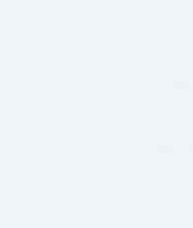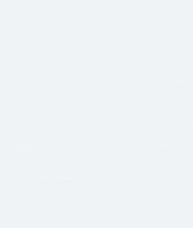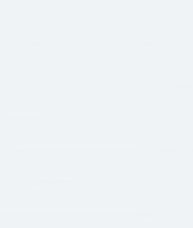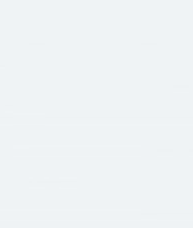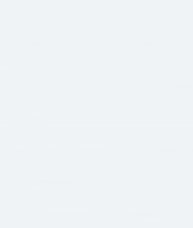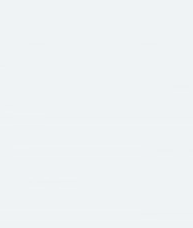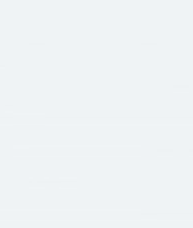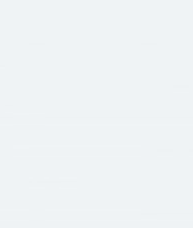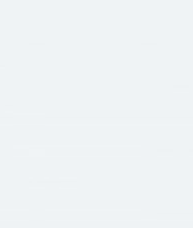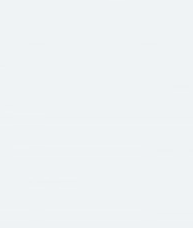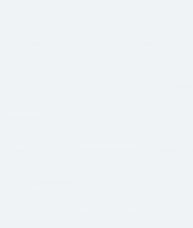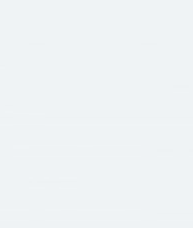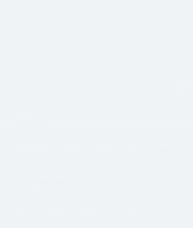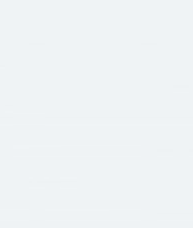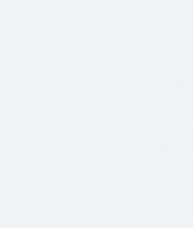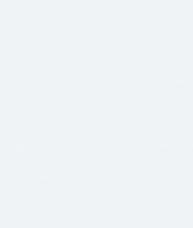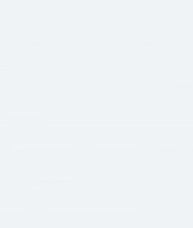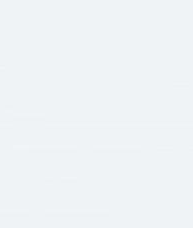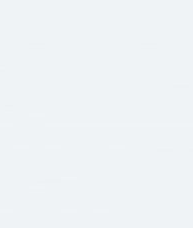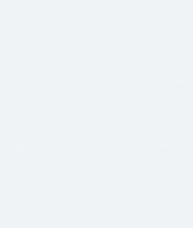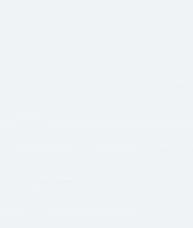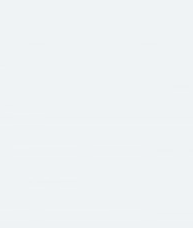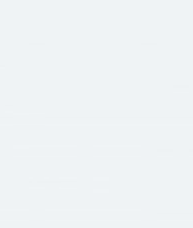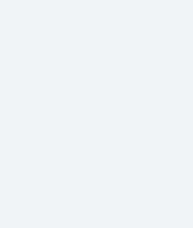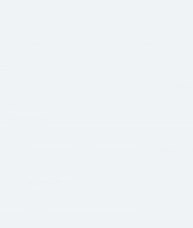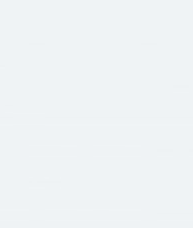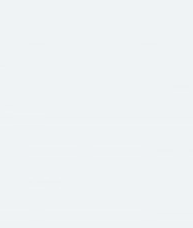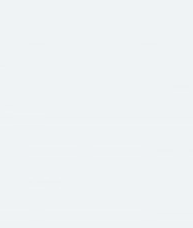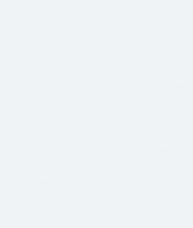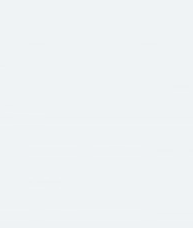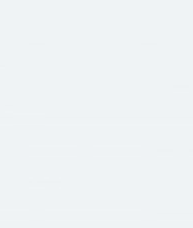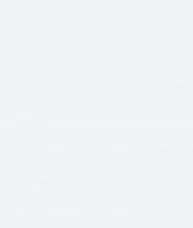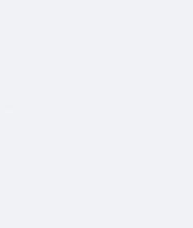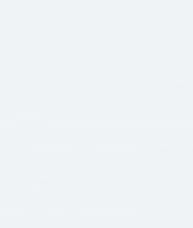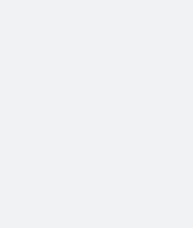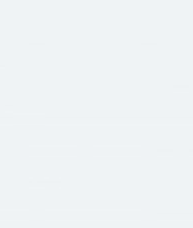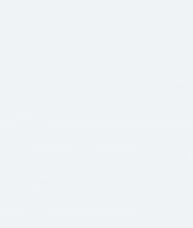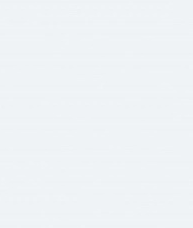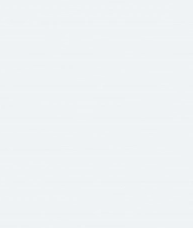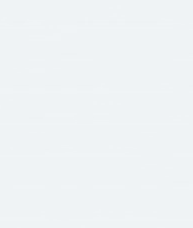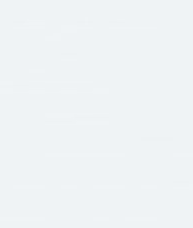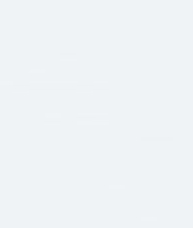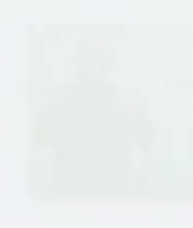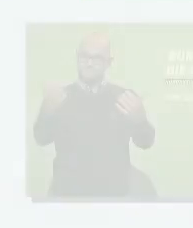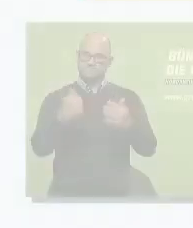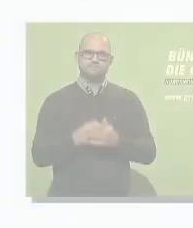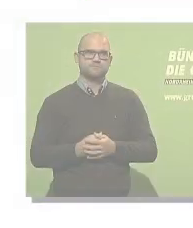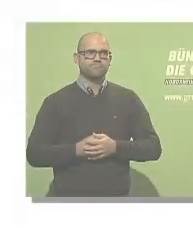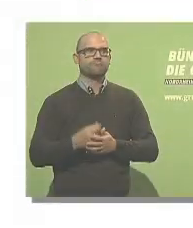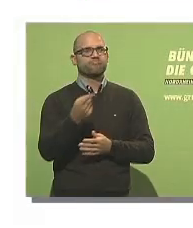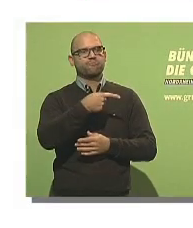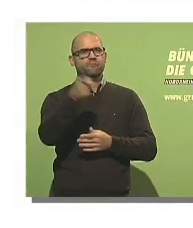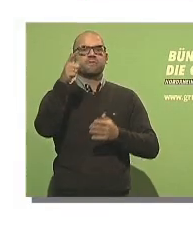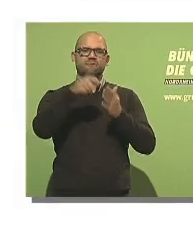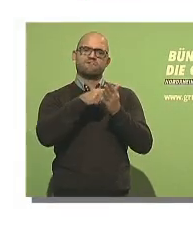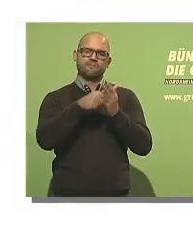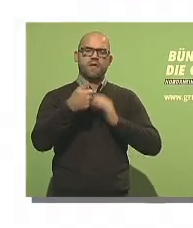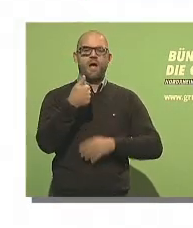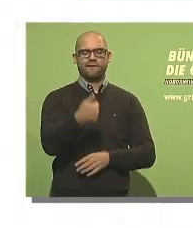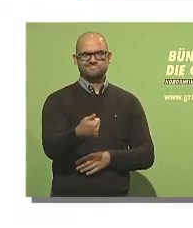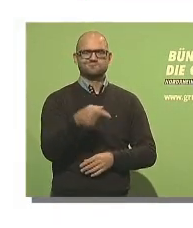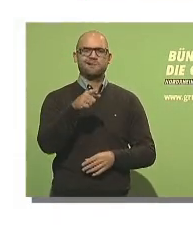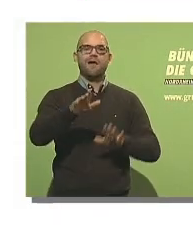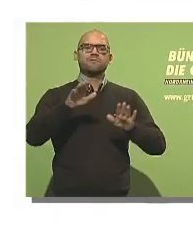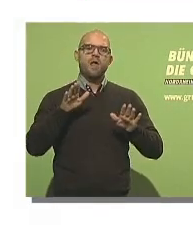Vielen Dank für die Beantwortung der Fragen. Wir kommen damit zur Abstimmung. Ihr könnt wählen mit der 1 Enthaltung, mit der